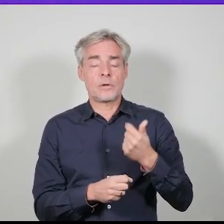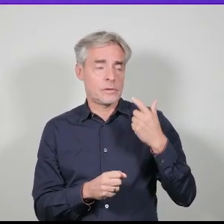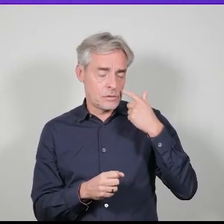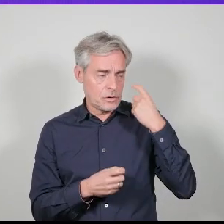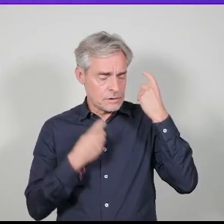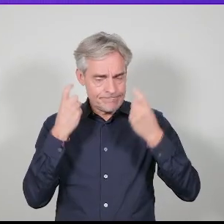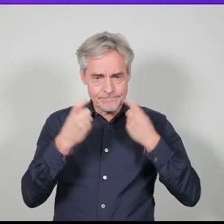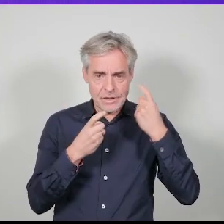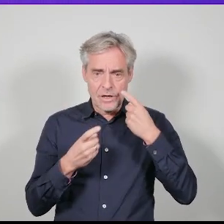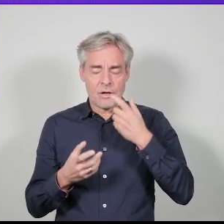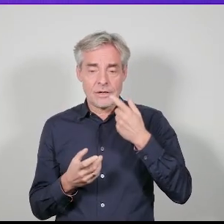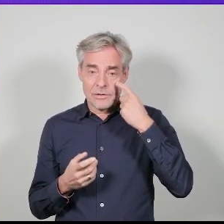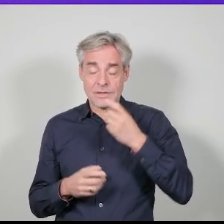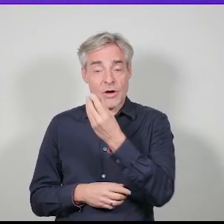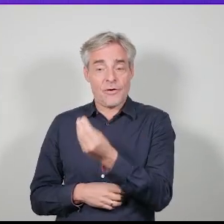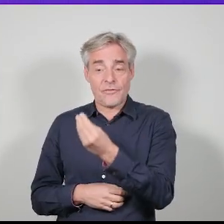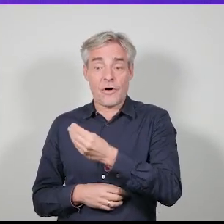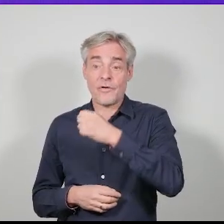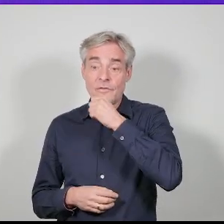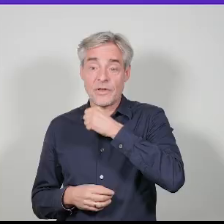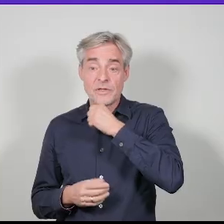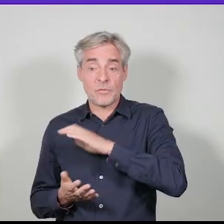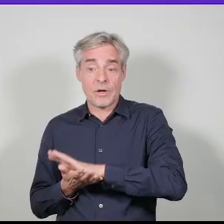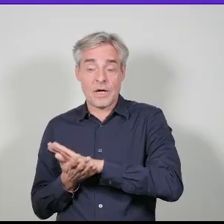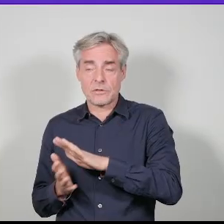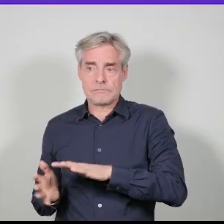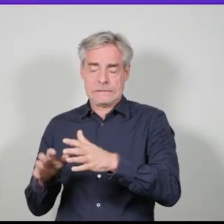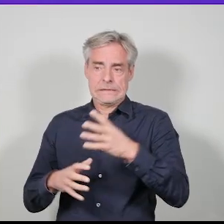beaucoup préoccupé du vieillissement de nos enfants et on l'est toujours.